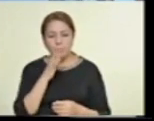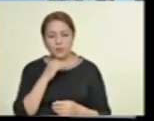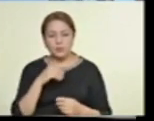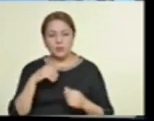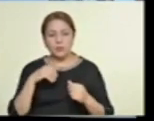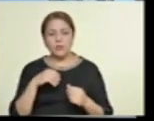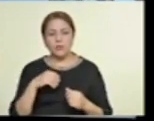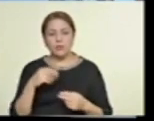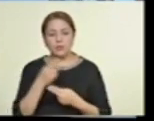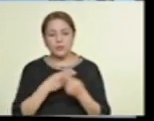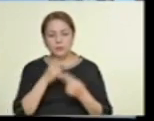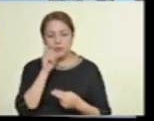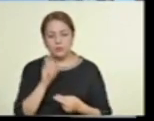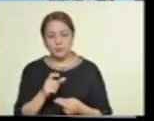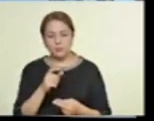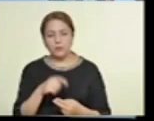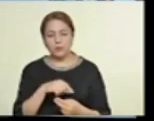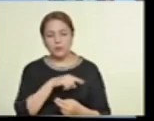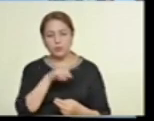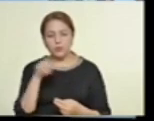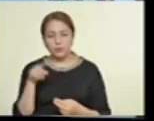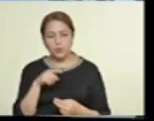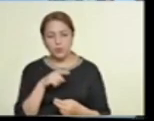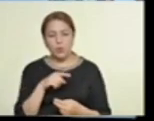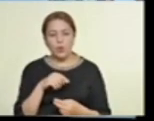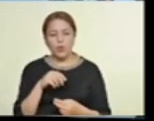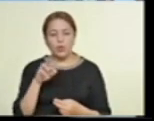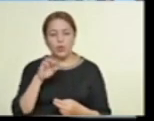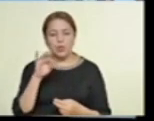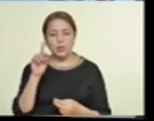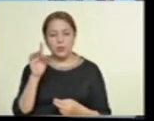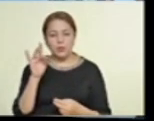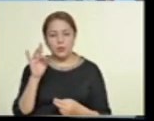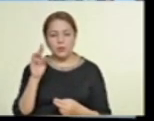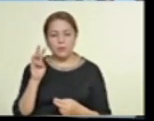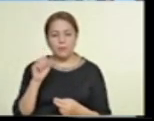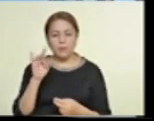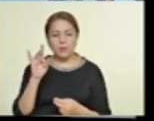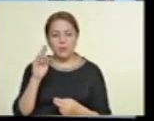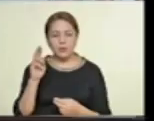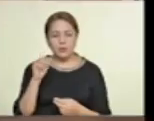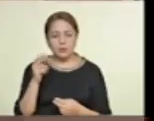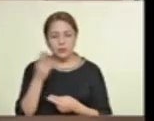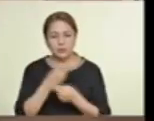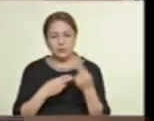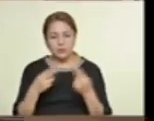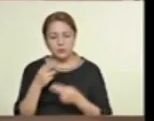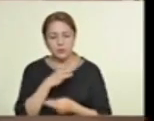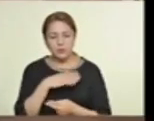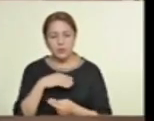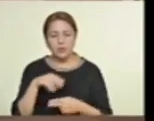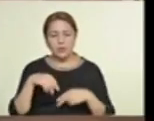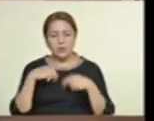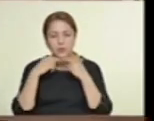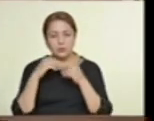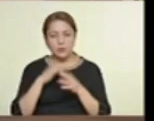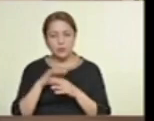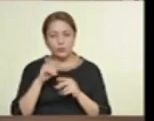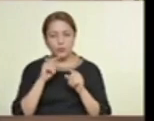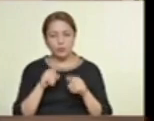tomonidan Champagne grafligida tashkil qilingan yarmarkaning tasviri keltirilgan. E'tibor bersangiz,